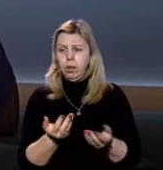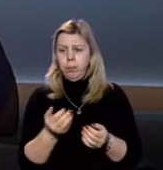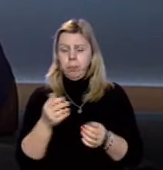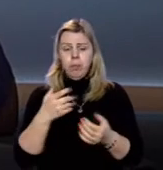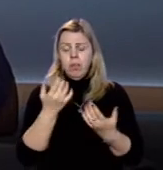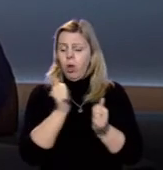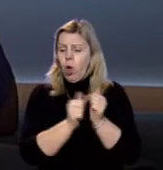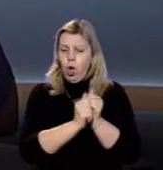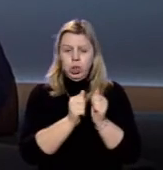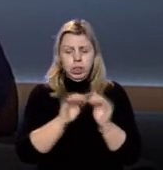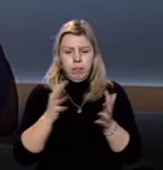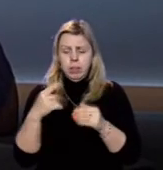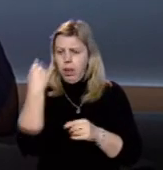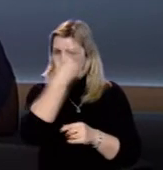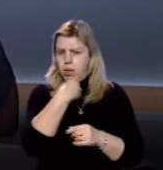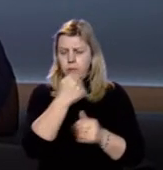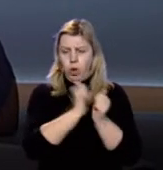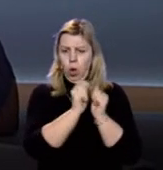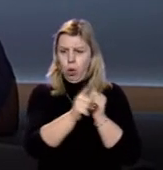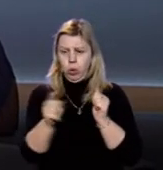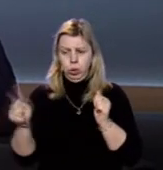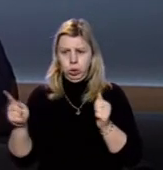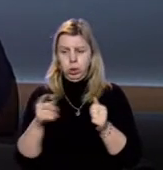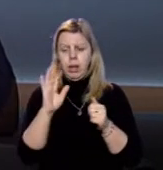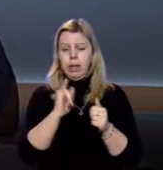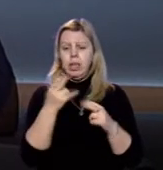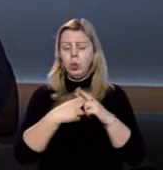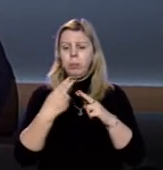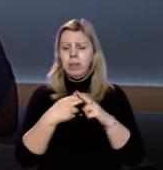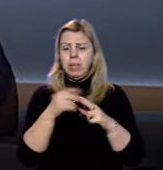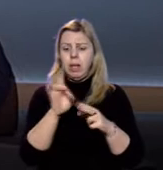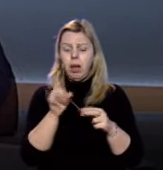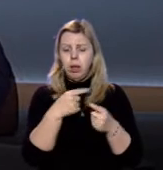кожному випадку все індивідуально, і розмір субсидії він